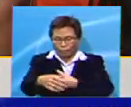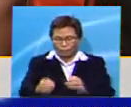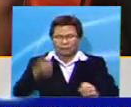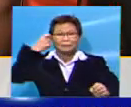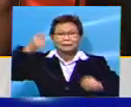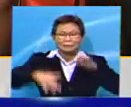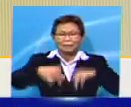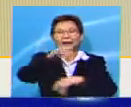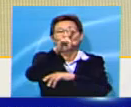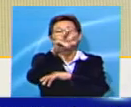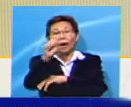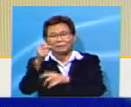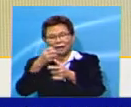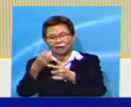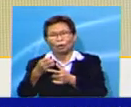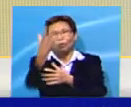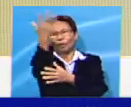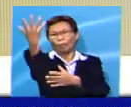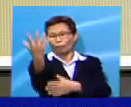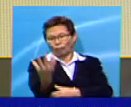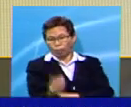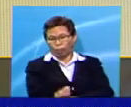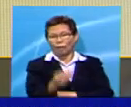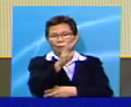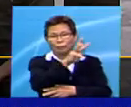Sekretariat Plat US atau memuat turun borang di